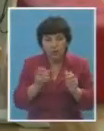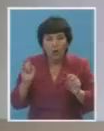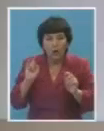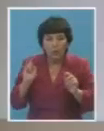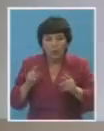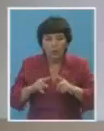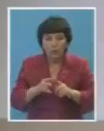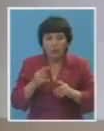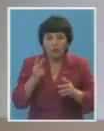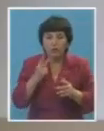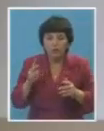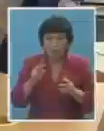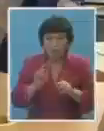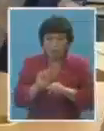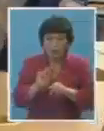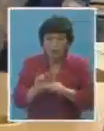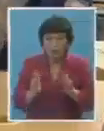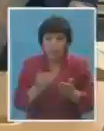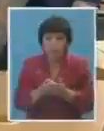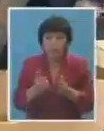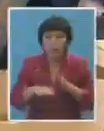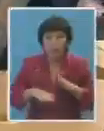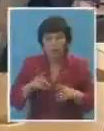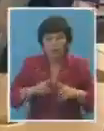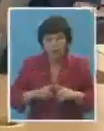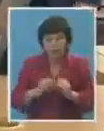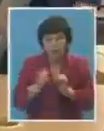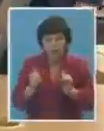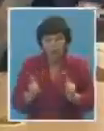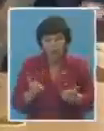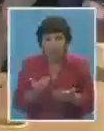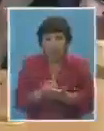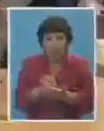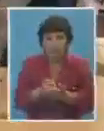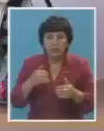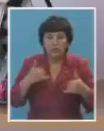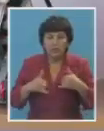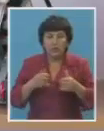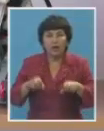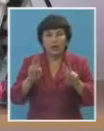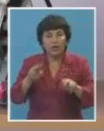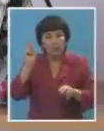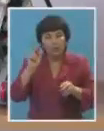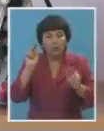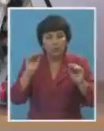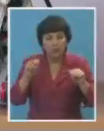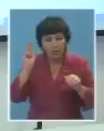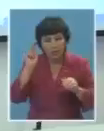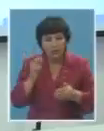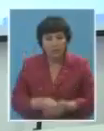робототехника, 3D модельдеу курстары ұйымдастырылады. Озық технологиялардан қыр-сырын меңгертетін педагогтар арнайы оқыту курсынан